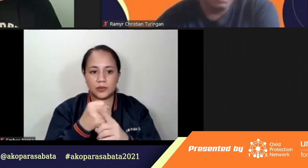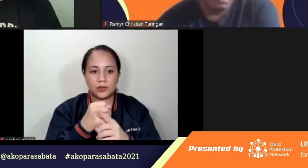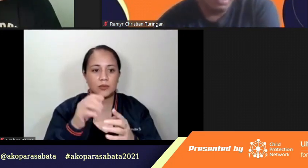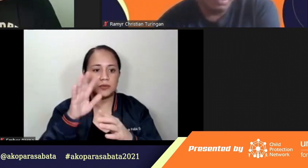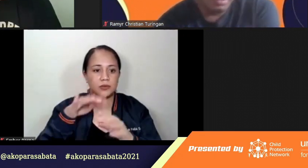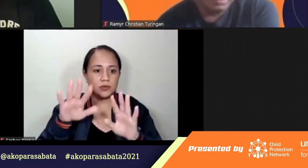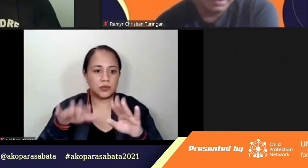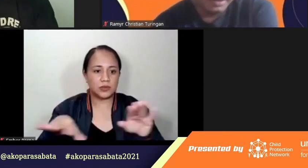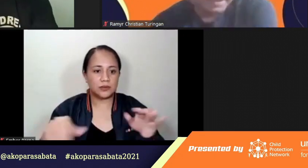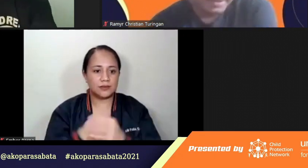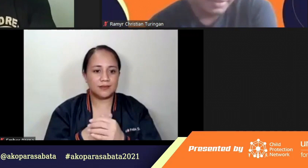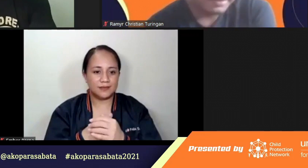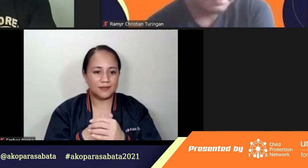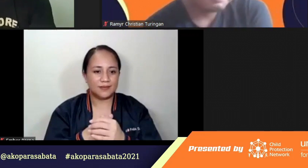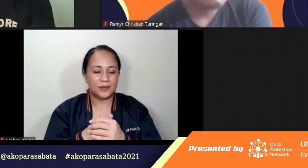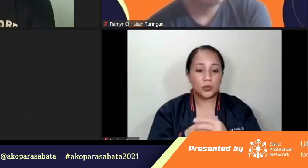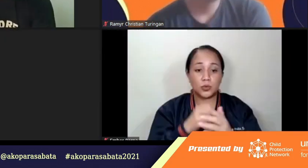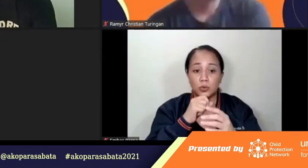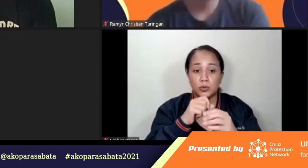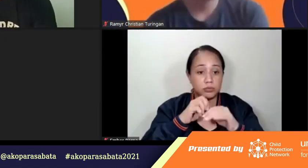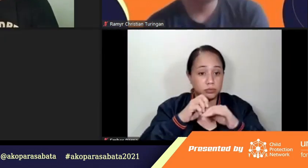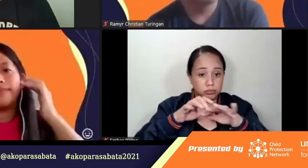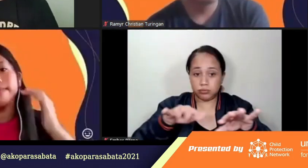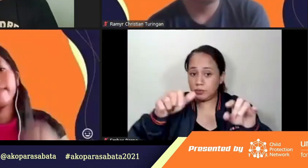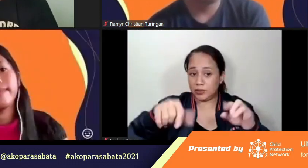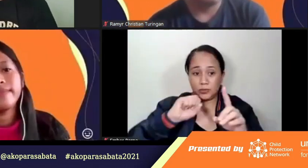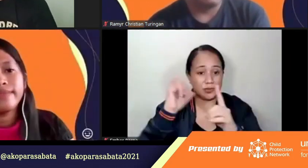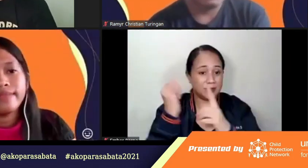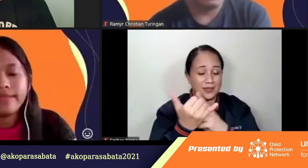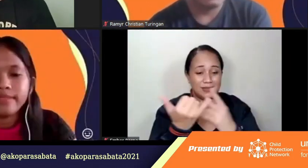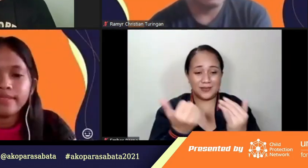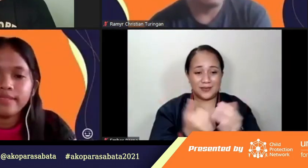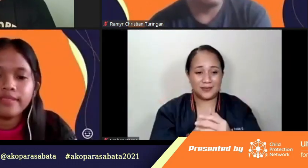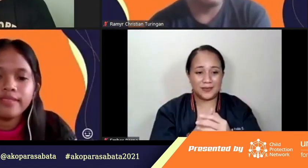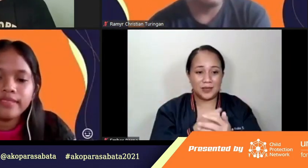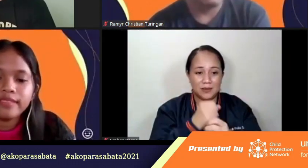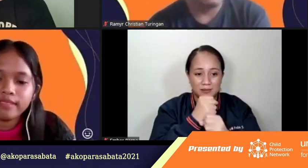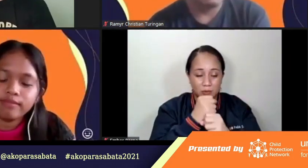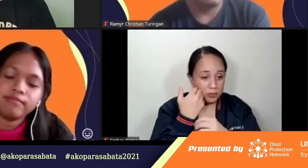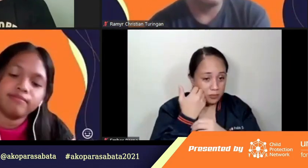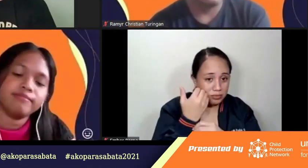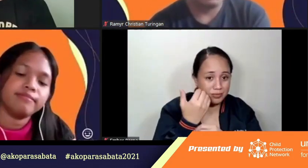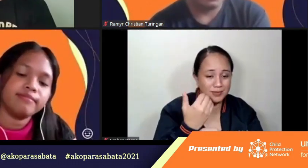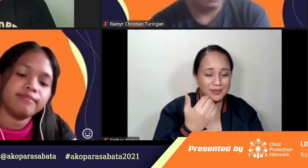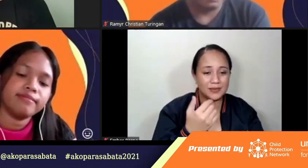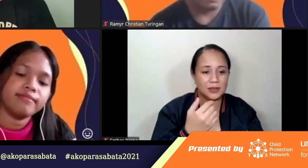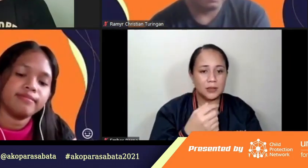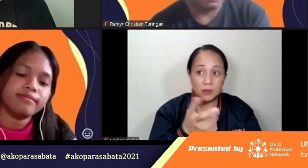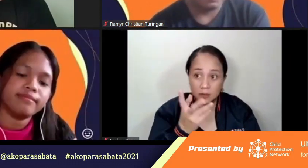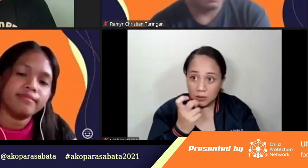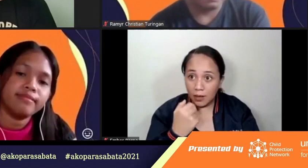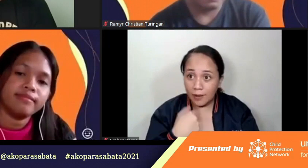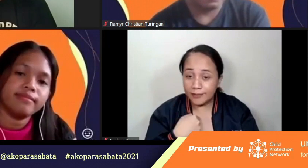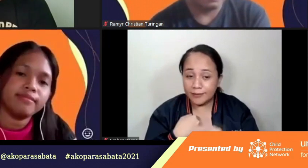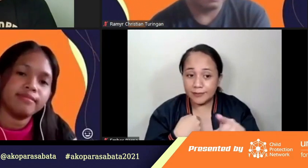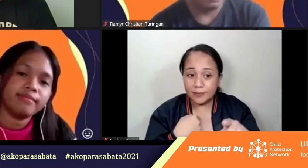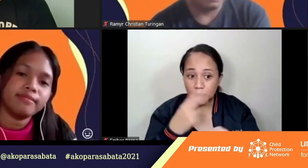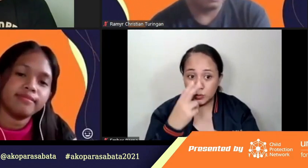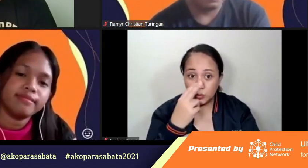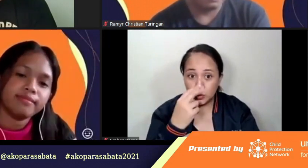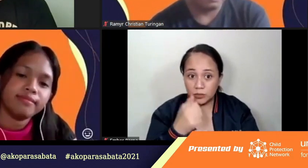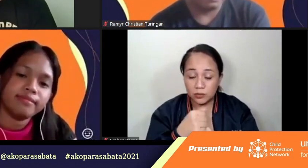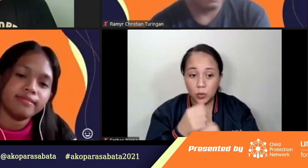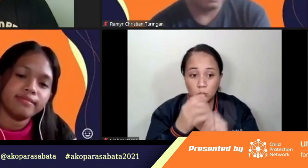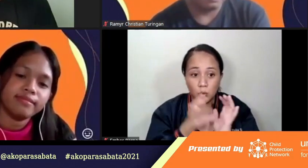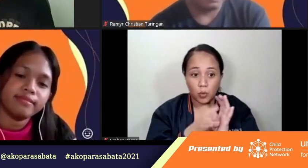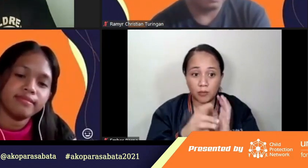silent epidemics that bloom in our society of secrecy and shame. Nakarinig ka ba ng isang biro o komento